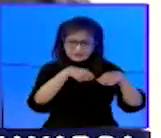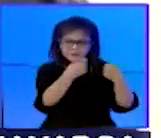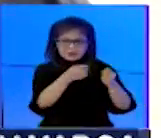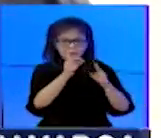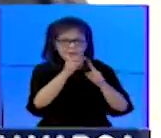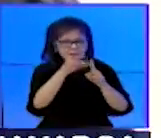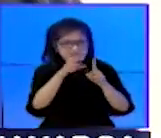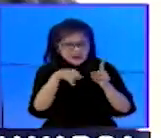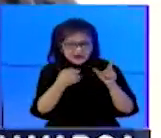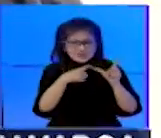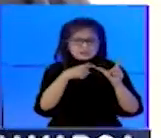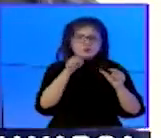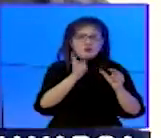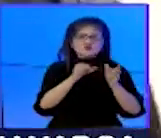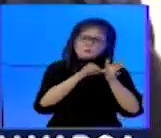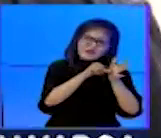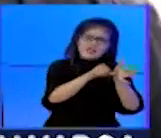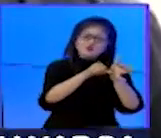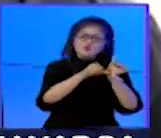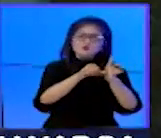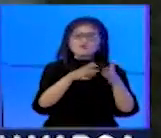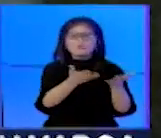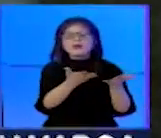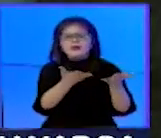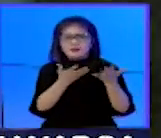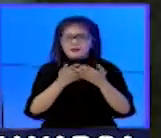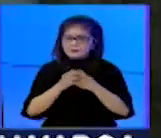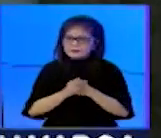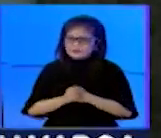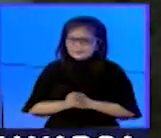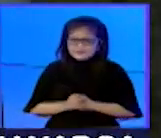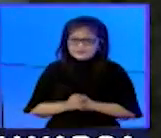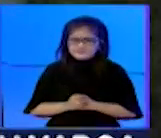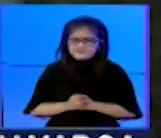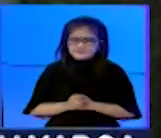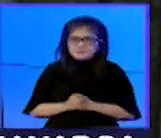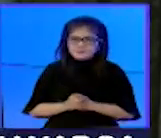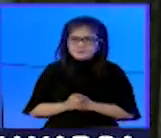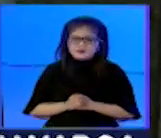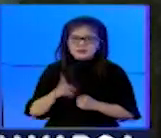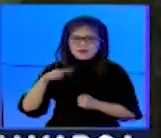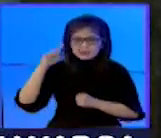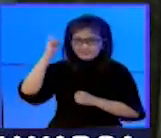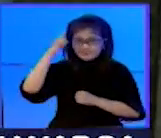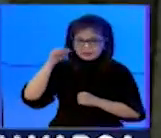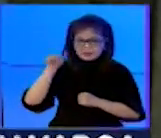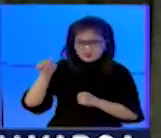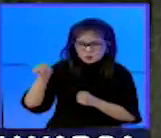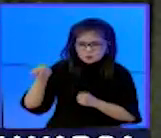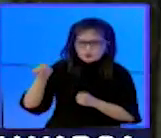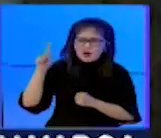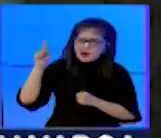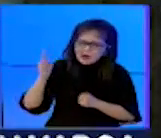mereka juga membutuhkan bantuan. Menurut Abang seperti apa, Bang? Dari sisi pemerintah mungkin itu efektif dan harus